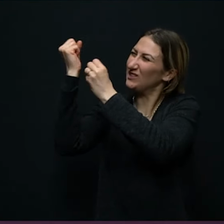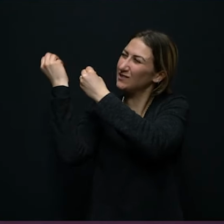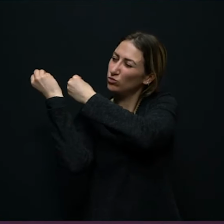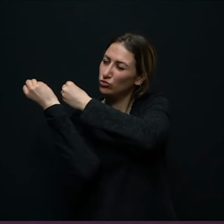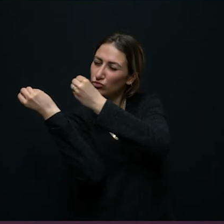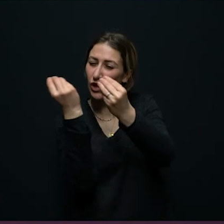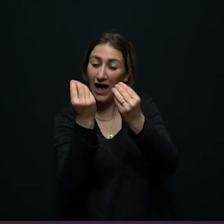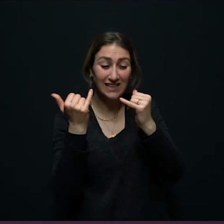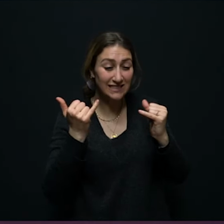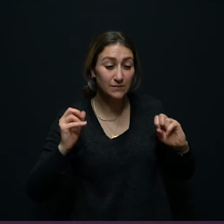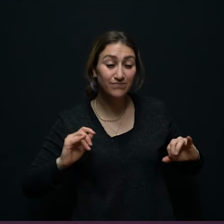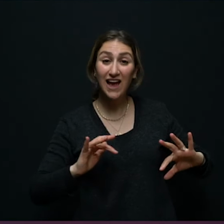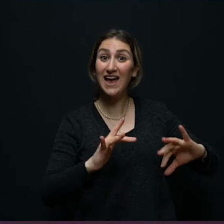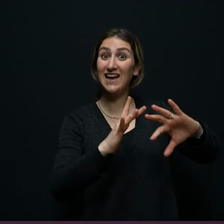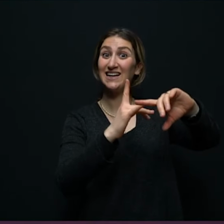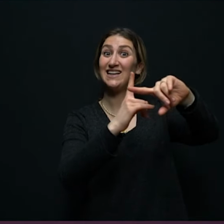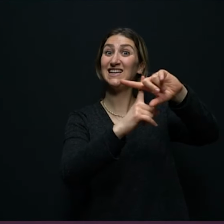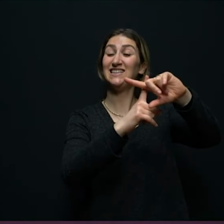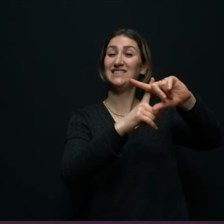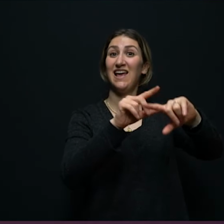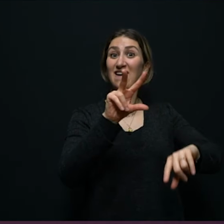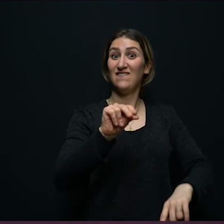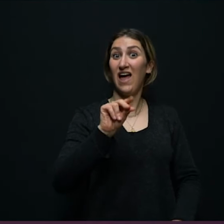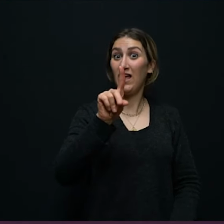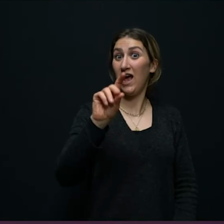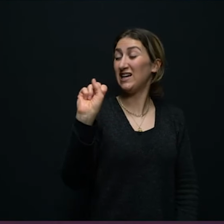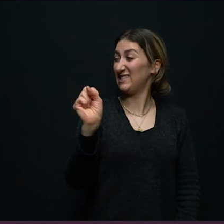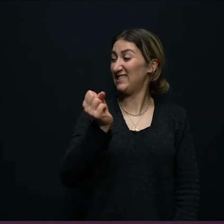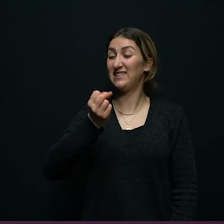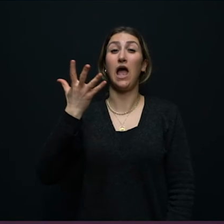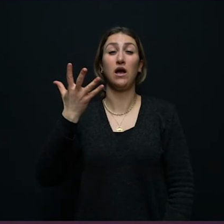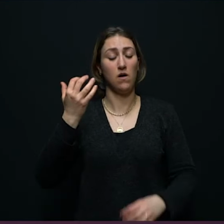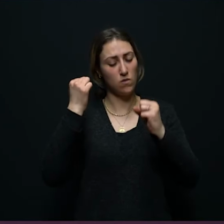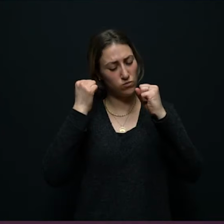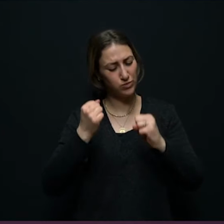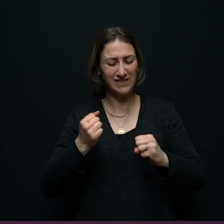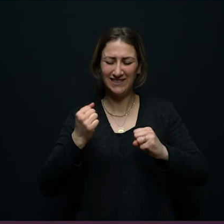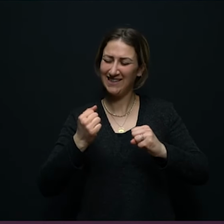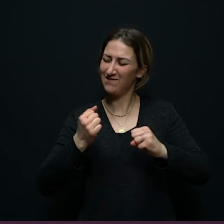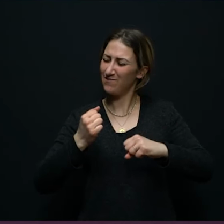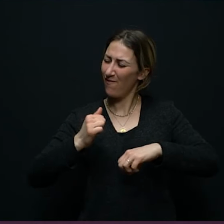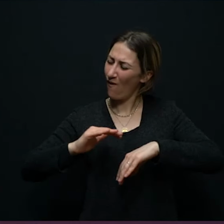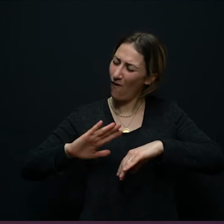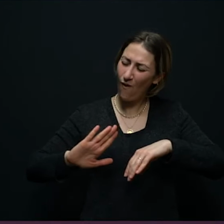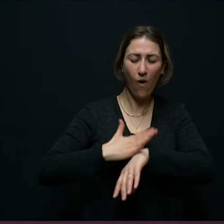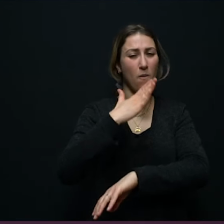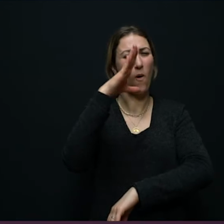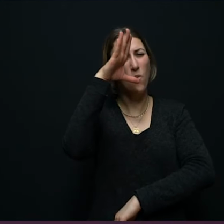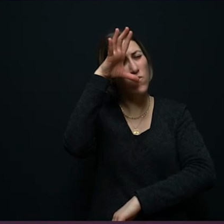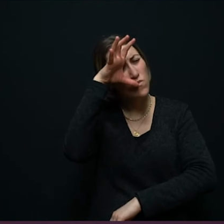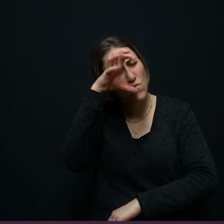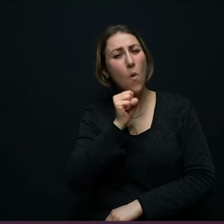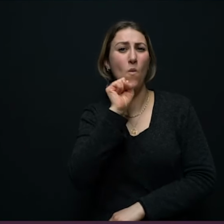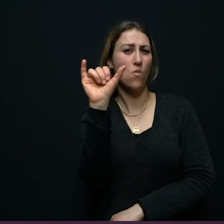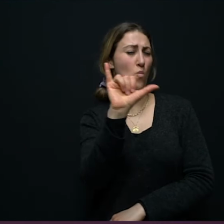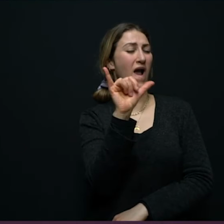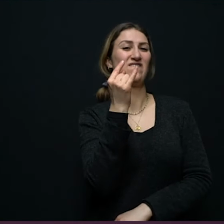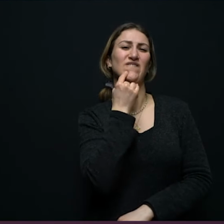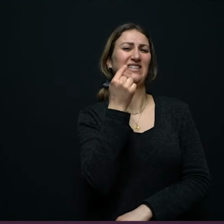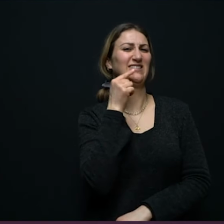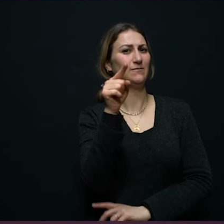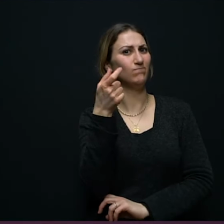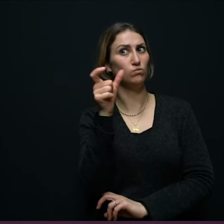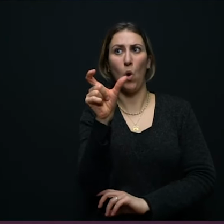cette église du 21 21e siècle de redécouvrir sa sainteté je pense que nous sommes passés à côté